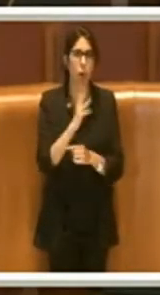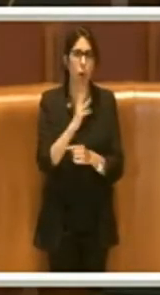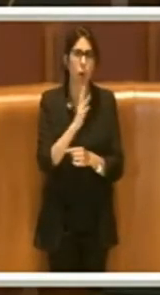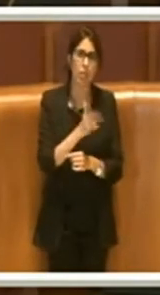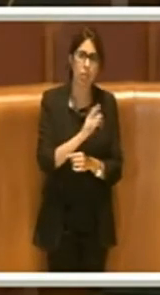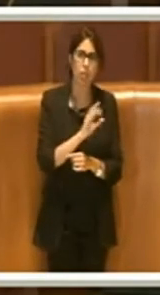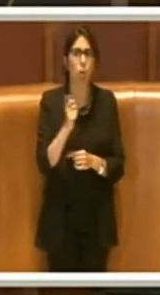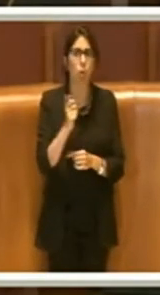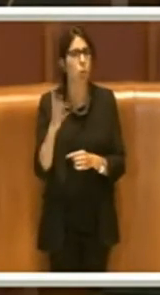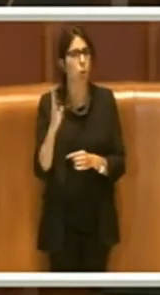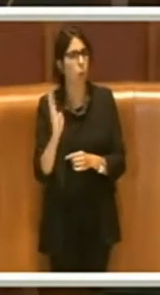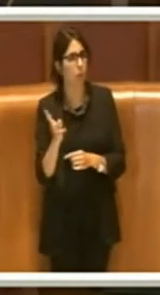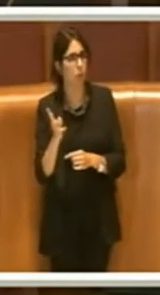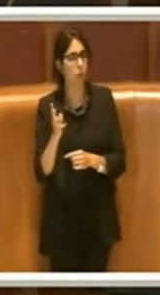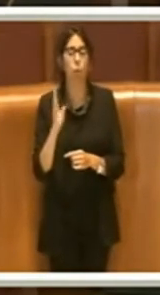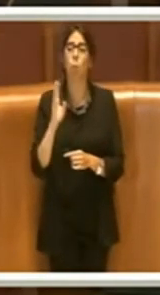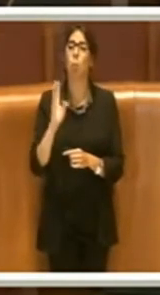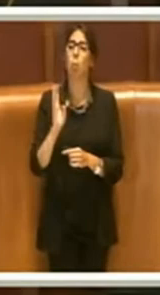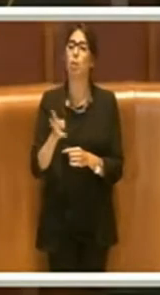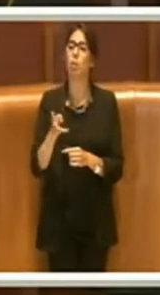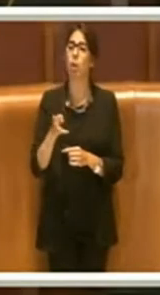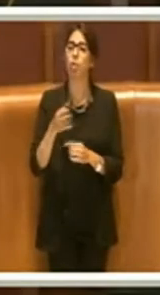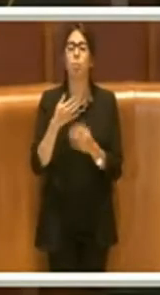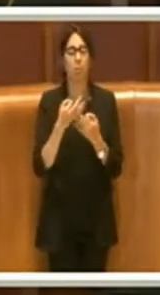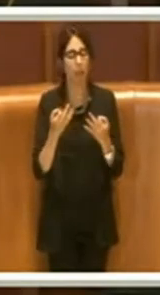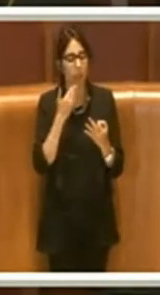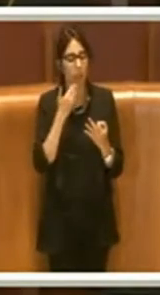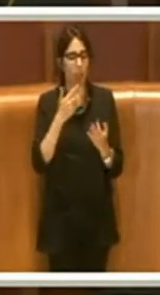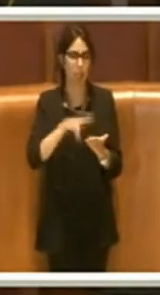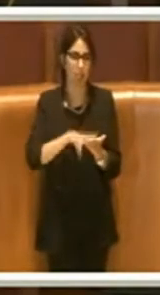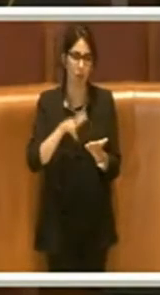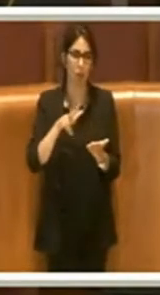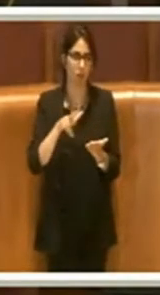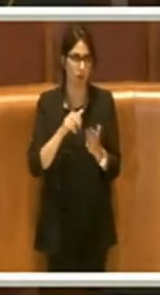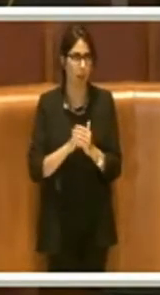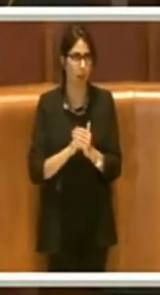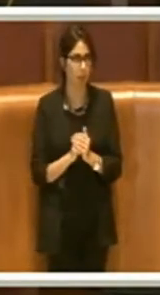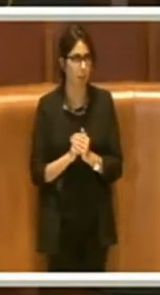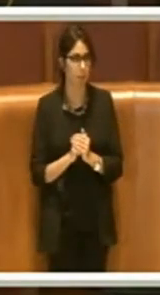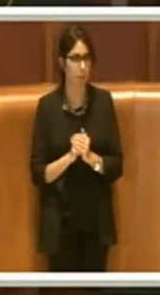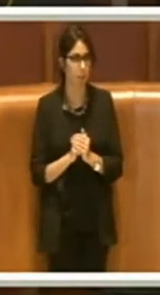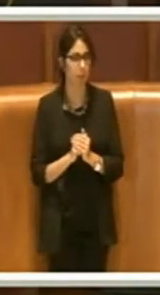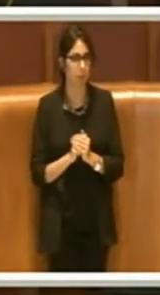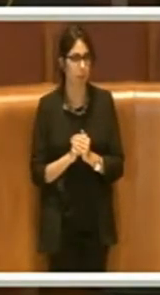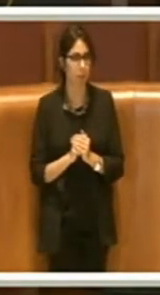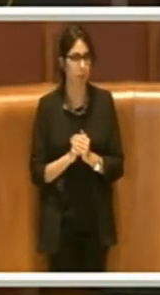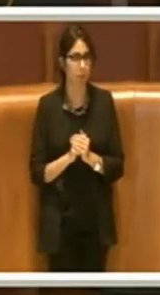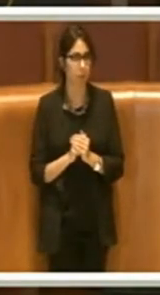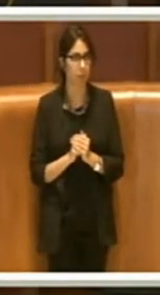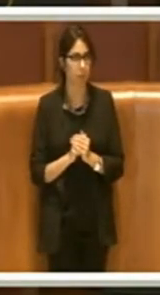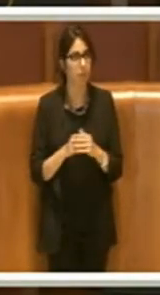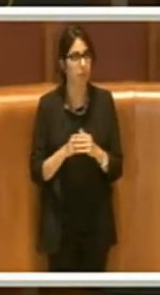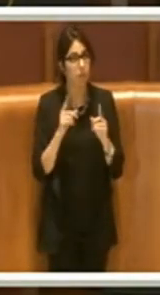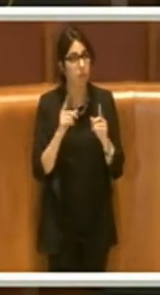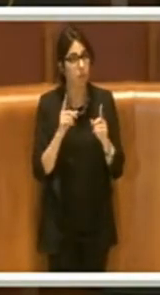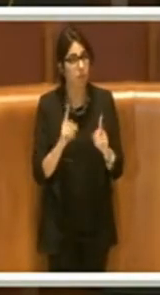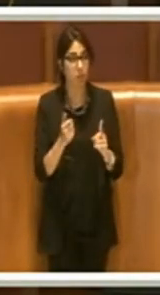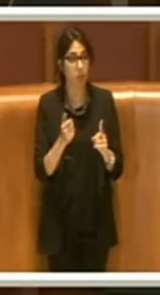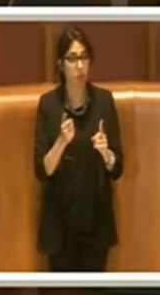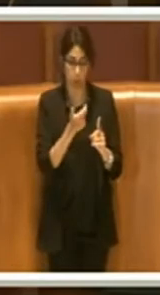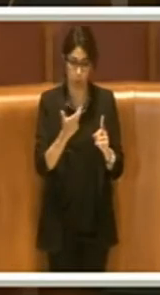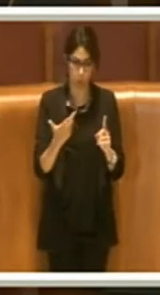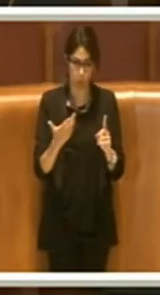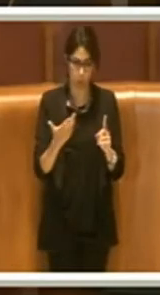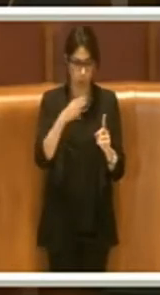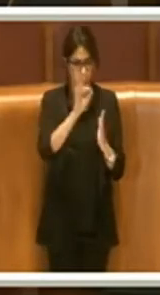14, consigliere. Perfetto, allora grazie della conferma, perché in base alla numerazione in mio